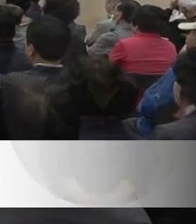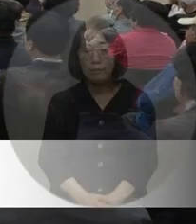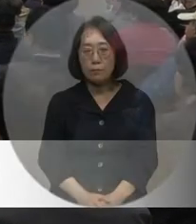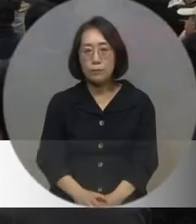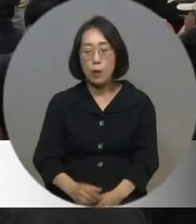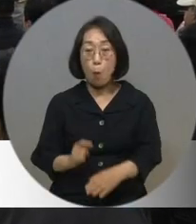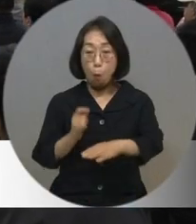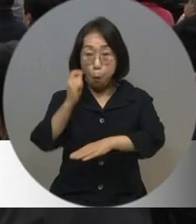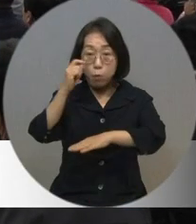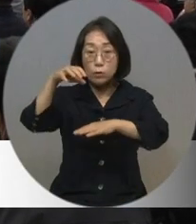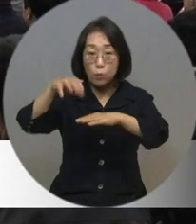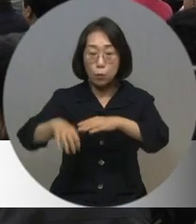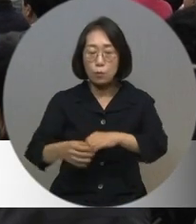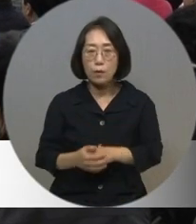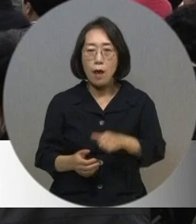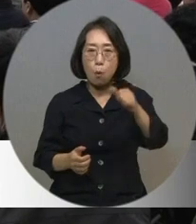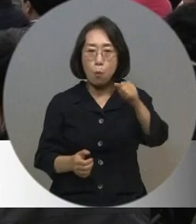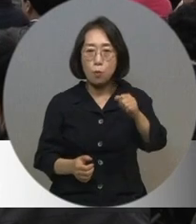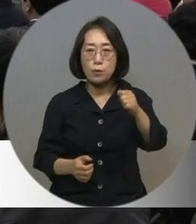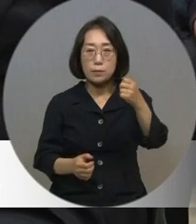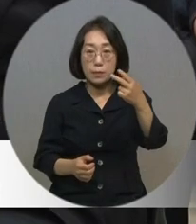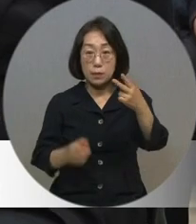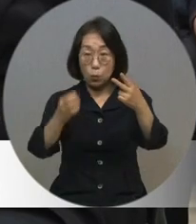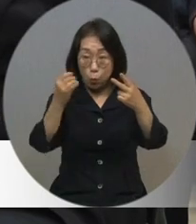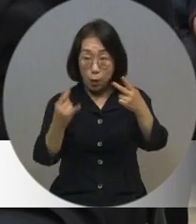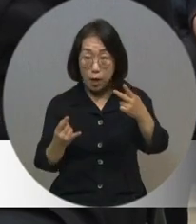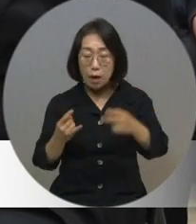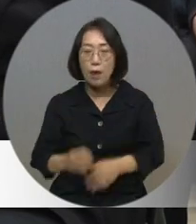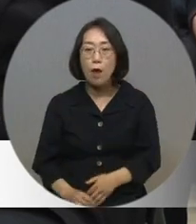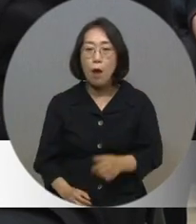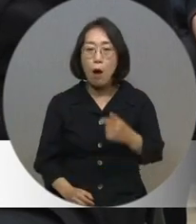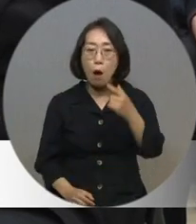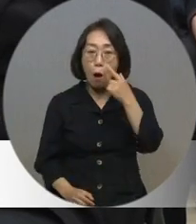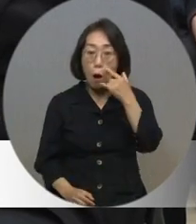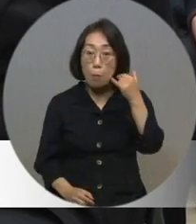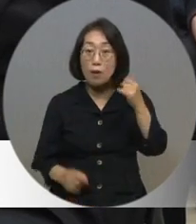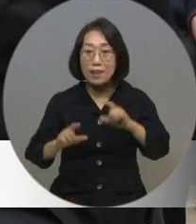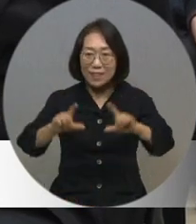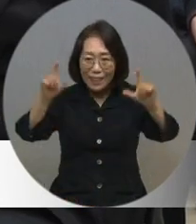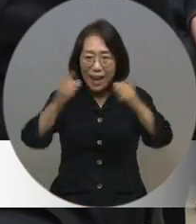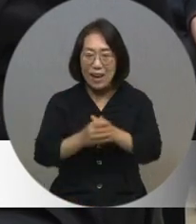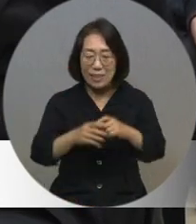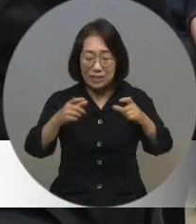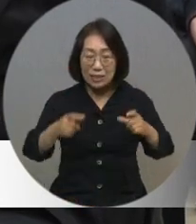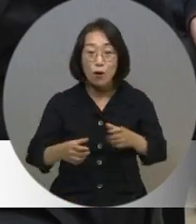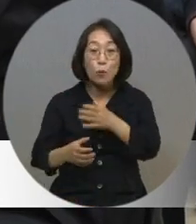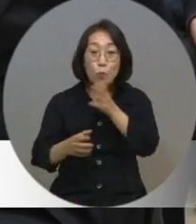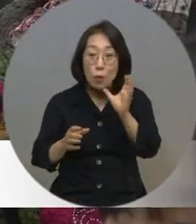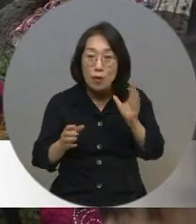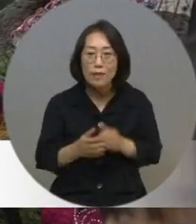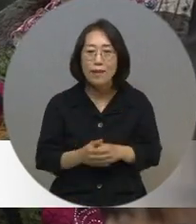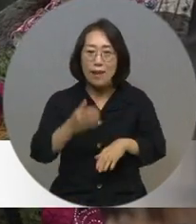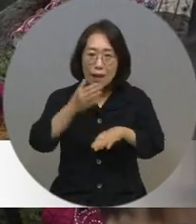고흥군이 지난 8일 제52회 어버이날을 맞이해 지역 어르신께 감사와 존경의 마음을